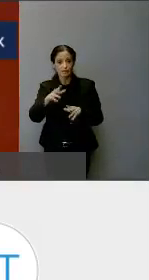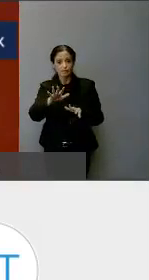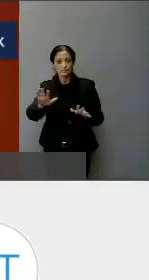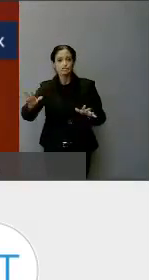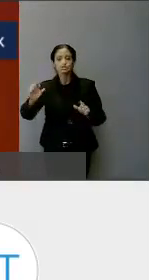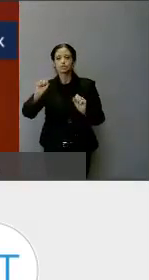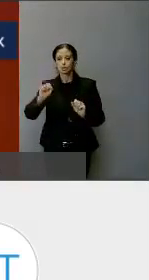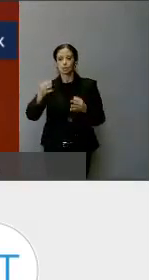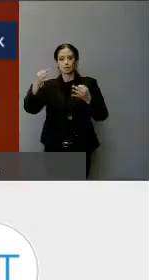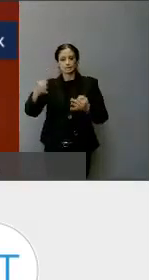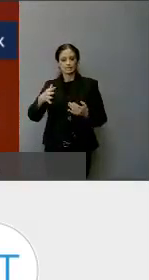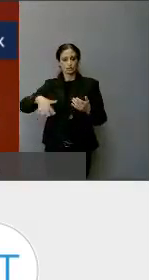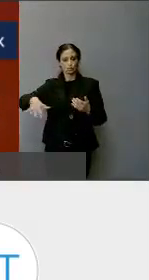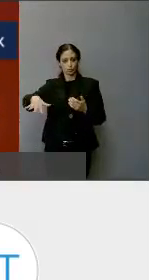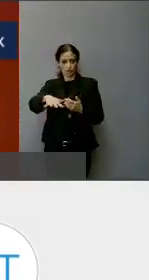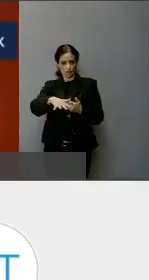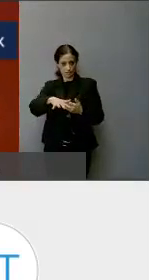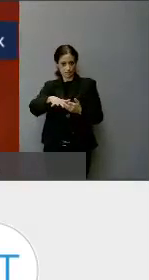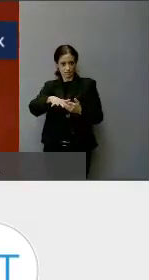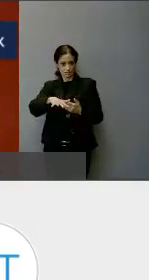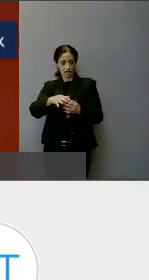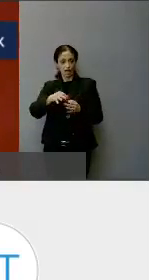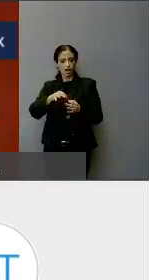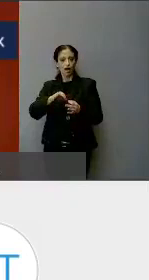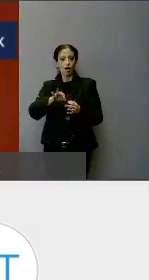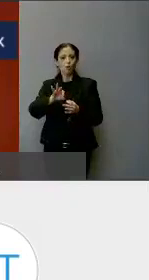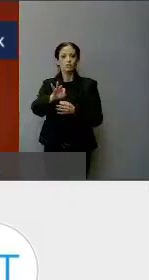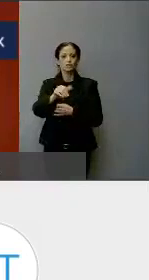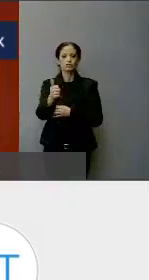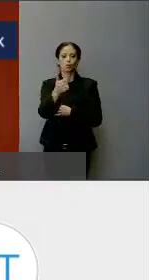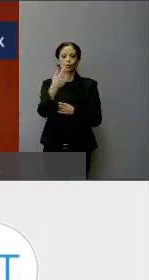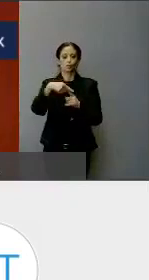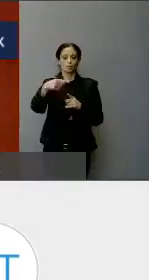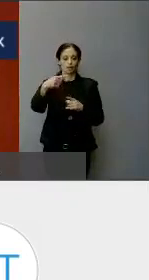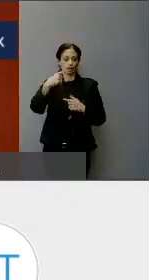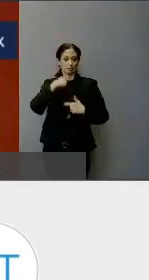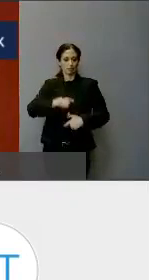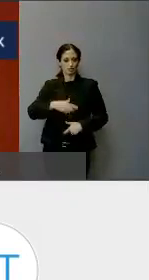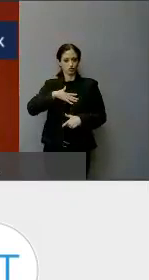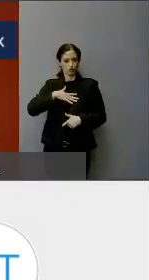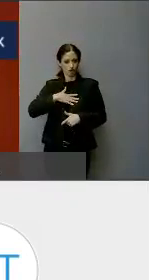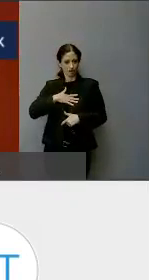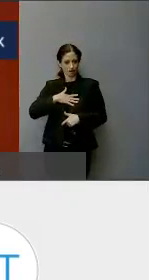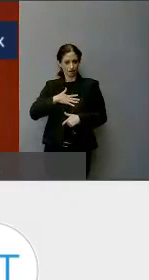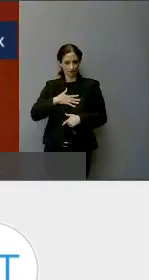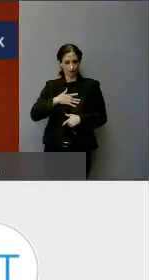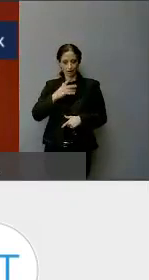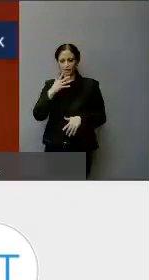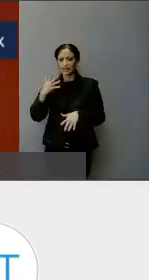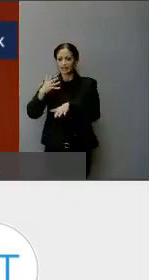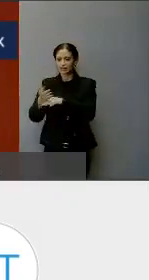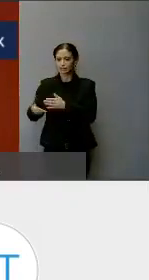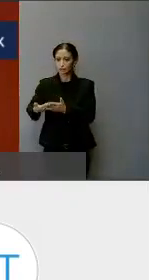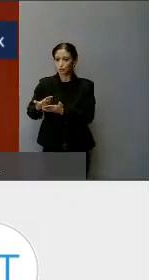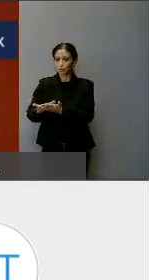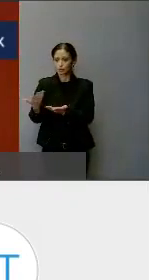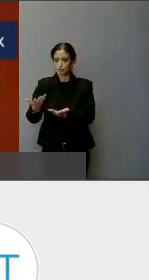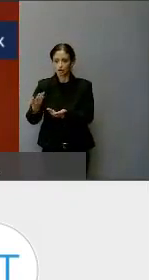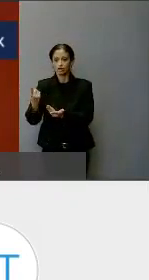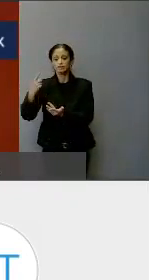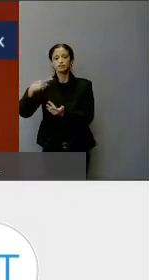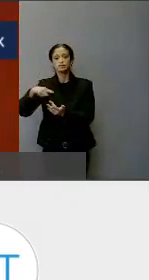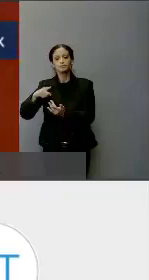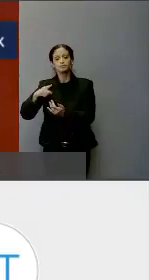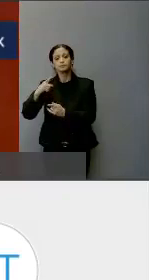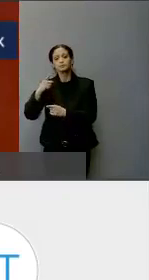vesima sennò relativo a scopi personali le operazioni di intervento che noi proponiamo saranno mirati adottare i